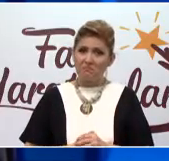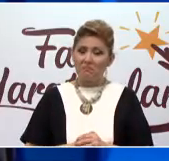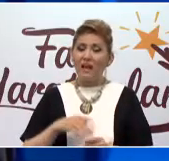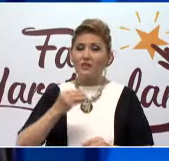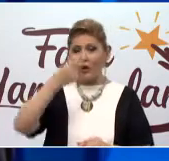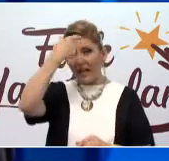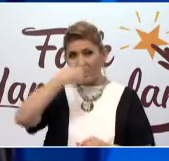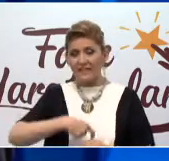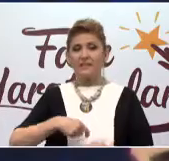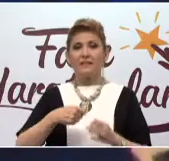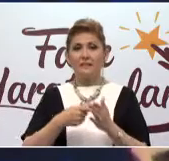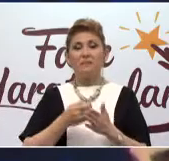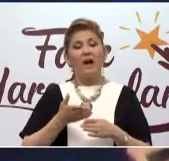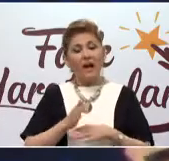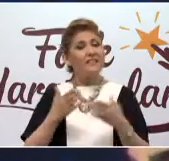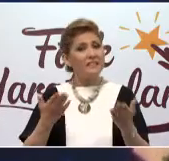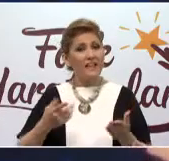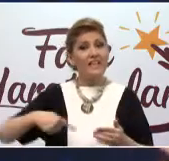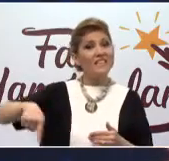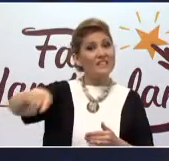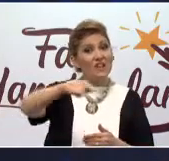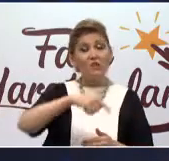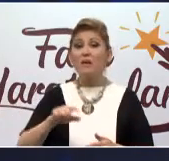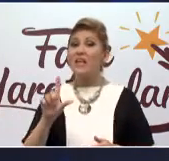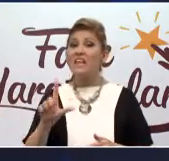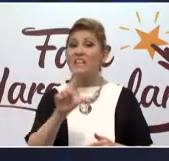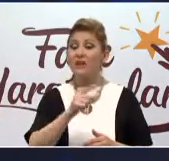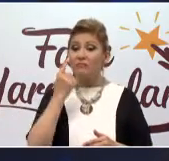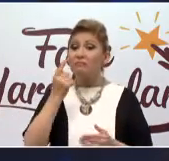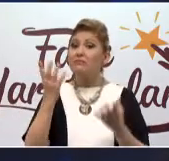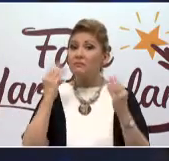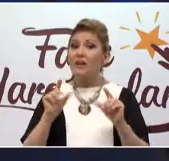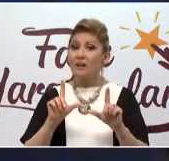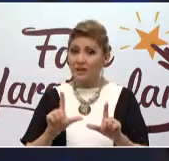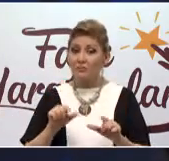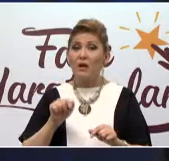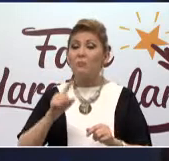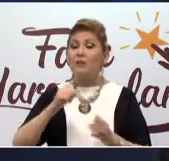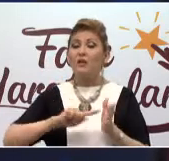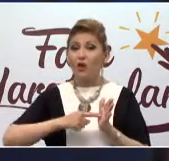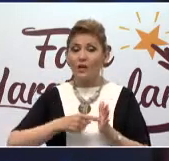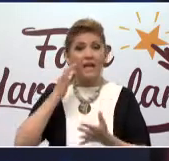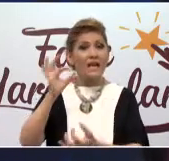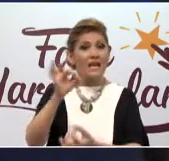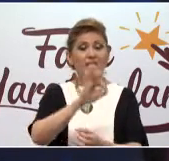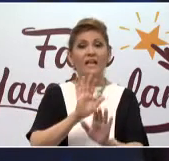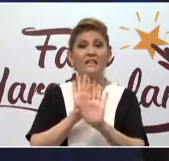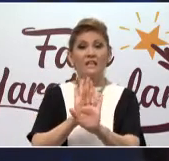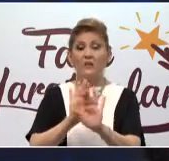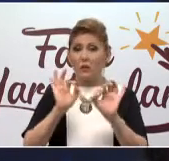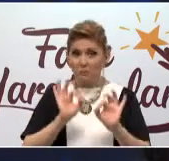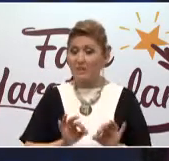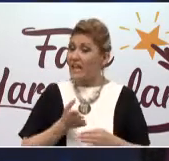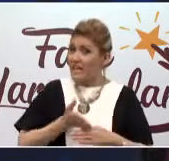kişisel olarak, bireysel olarak aslında çevremizin ihtiyaçlarının farkına varıp bir noktada insanlara destek olmaya